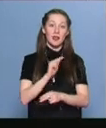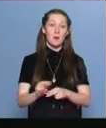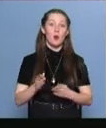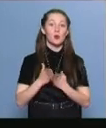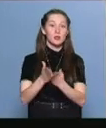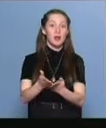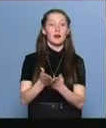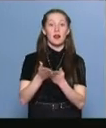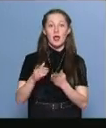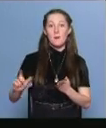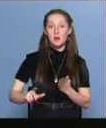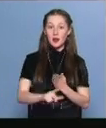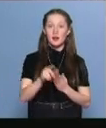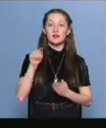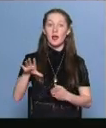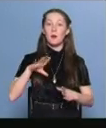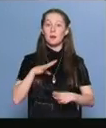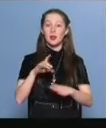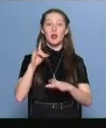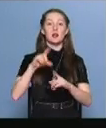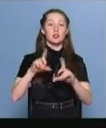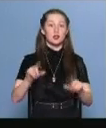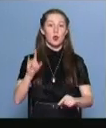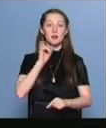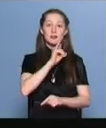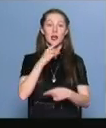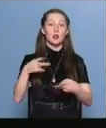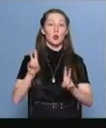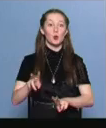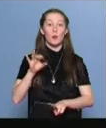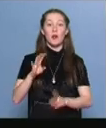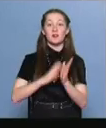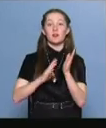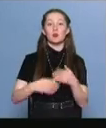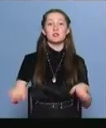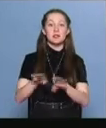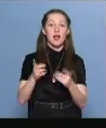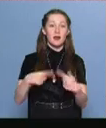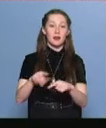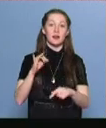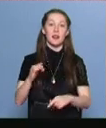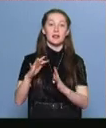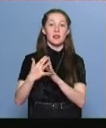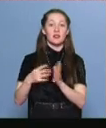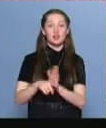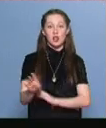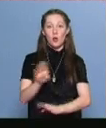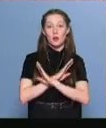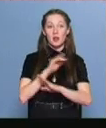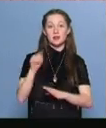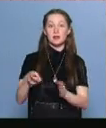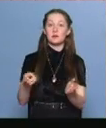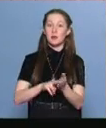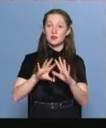И в поселке жило много людей. Был садик, школа, клуб. Но в 90-е предприятие закрылось, и Симониха начала умирать. Сейчас здесь прописано